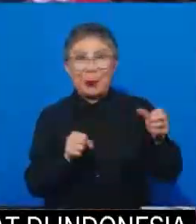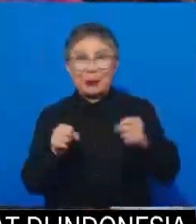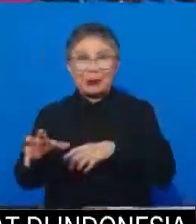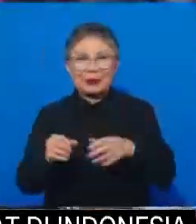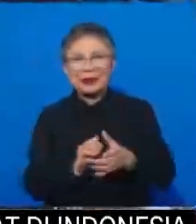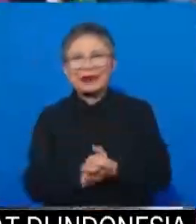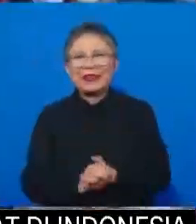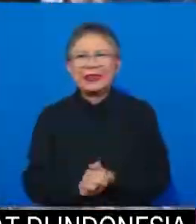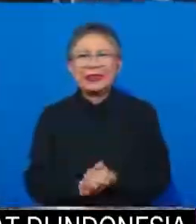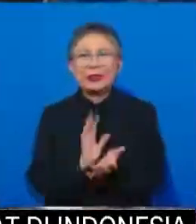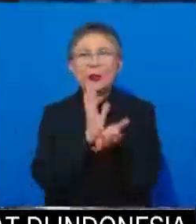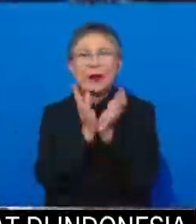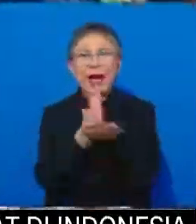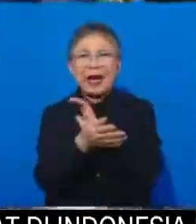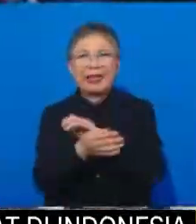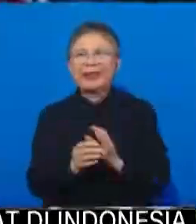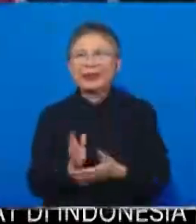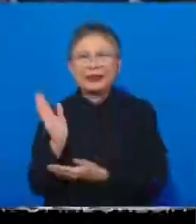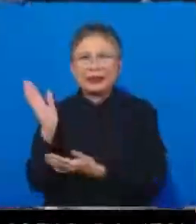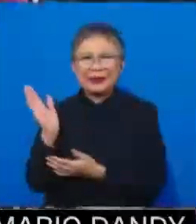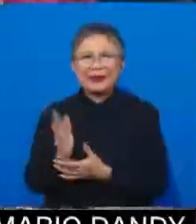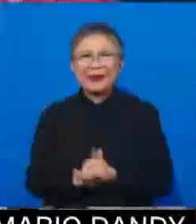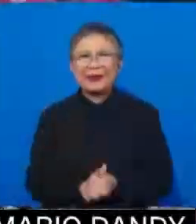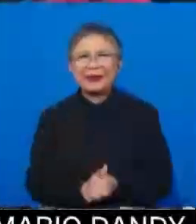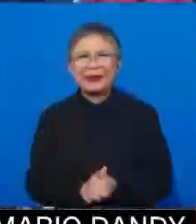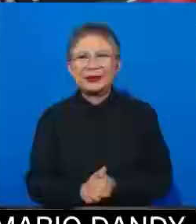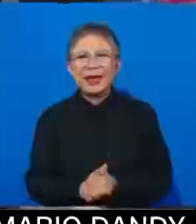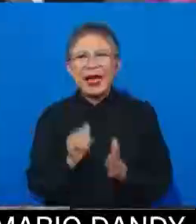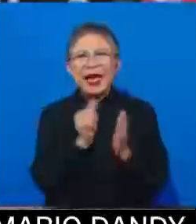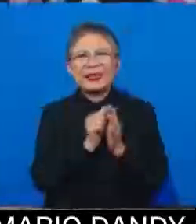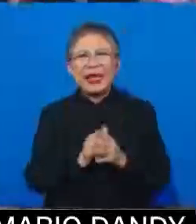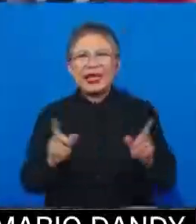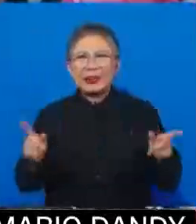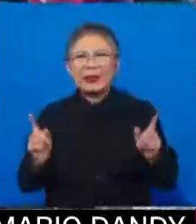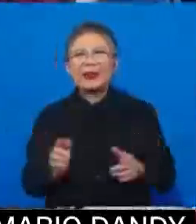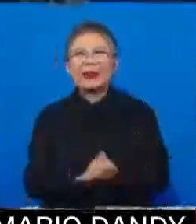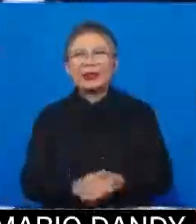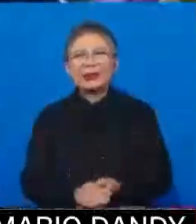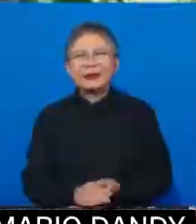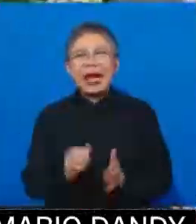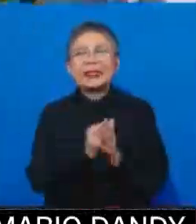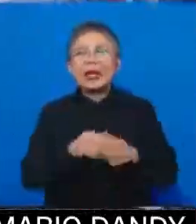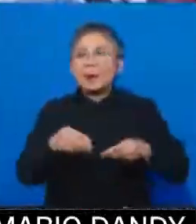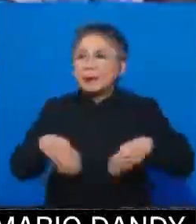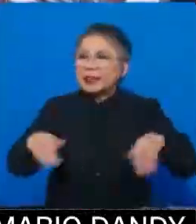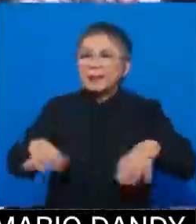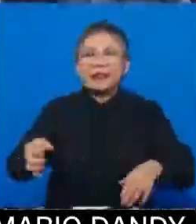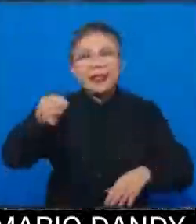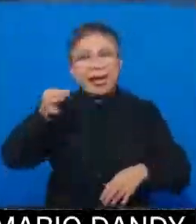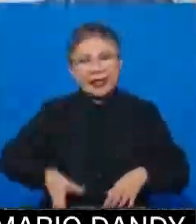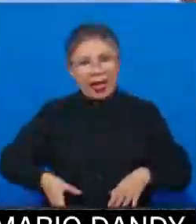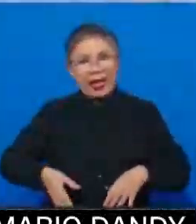Warga Dukuh Pakis Surabaya saling berebut gunungan hasil bumi pada ritual bersih desa di halaman kantor Kelurahan Dukuh Pakis Minggu